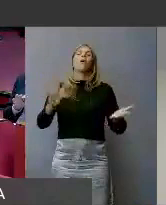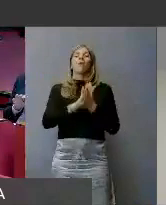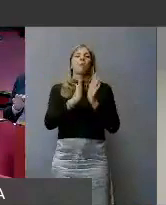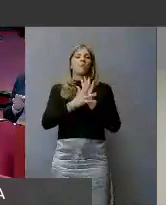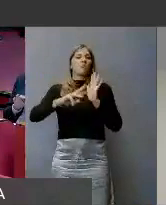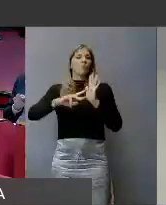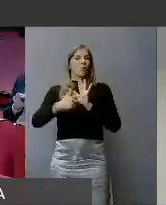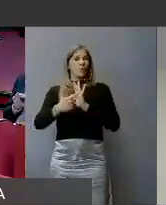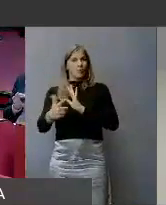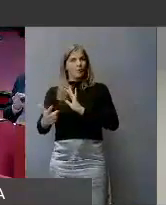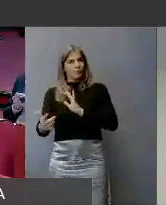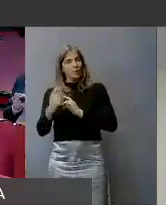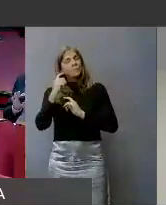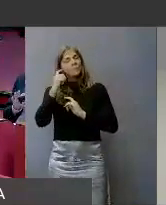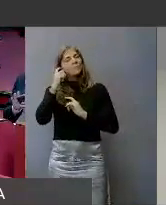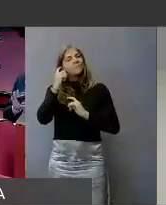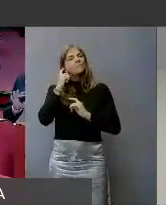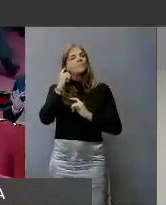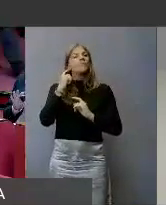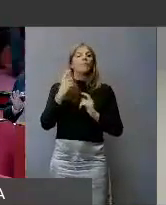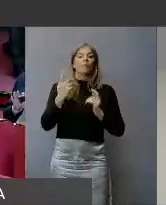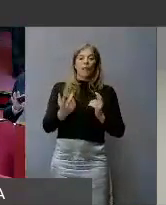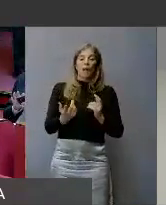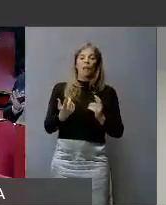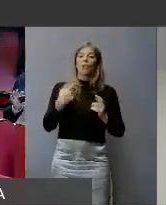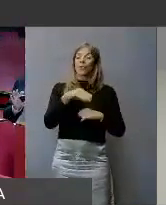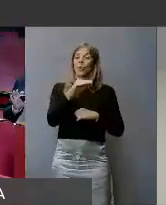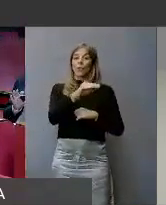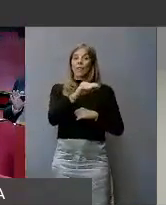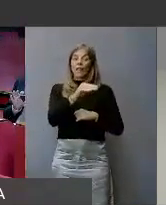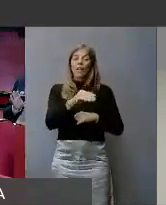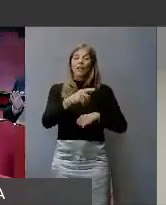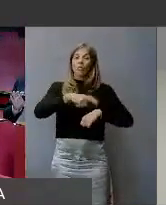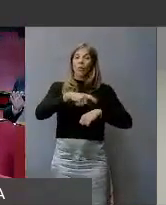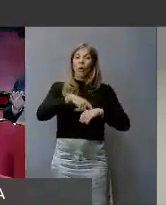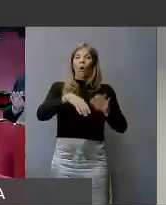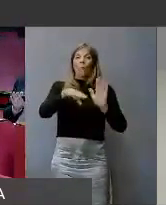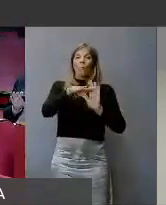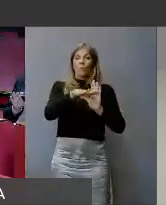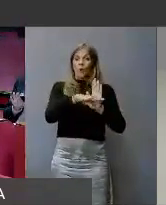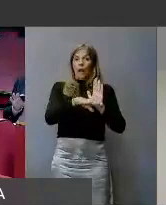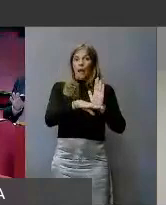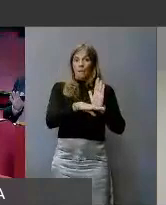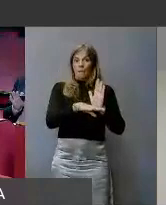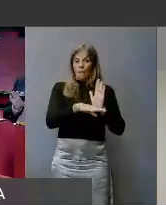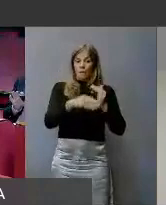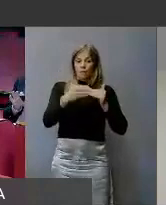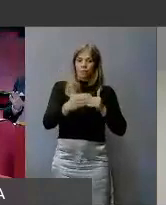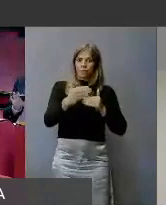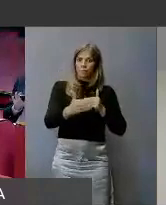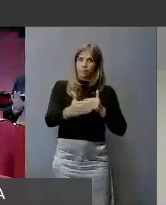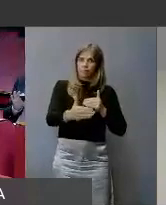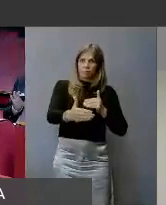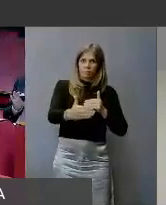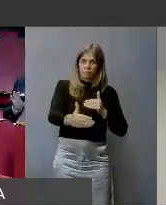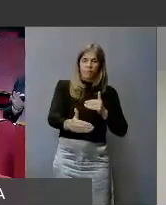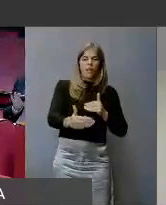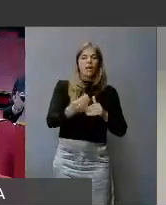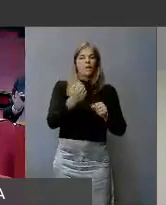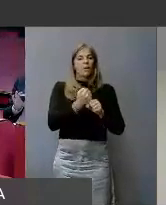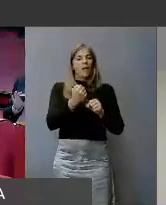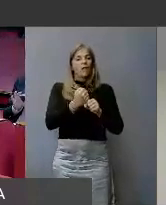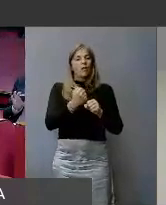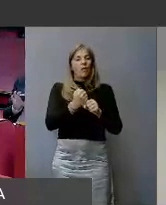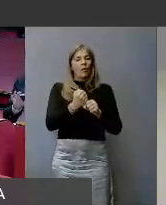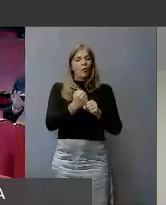ovviamente il solo ecco che le chiedo un cronoprogramma effettivo e dei lavori anche se poi c'è